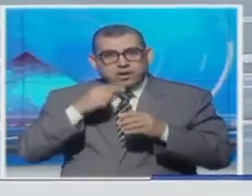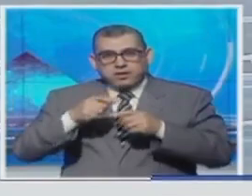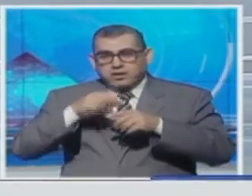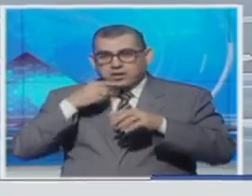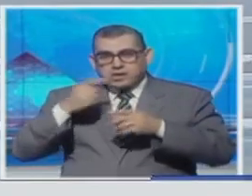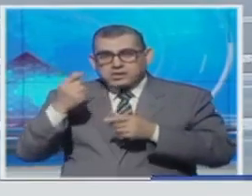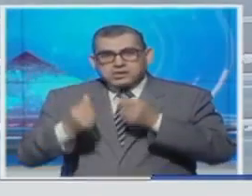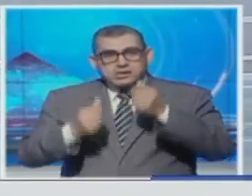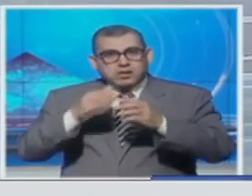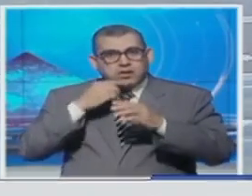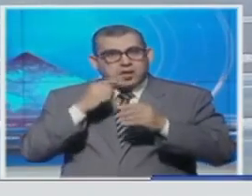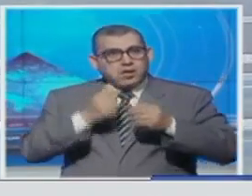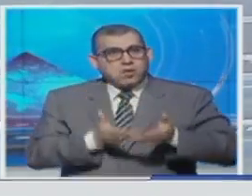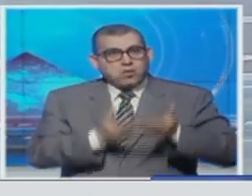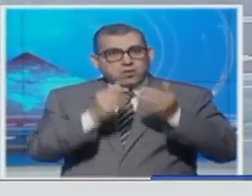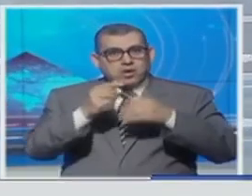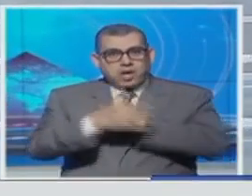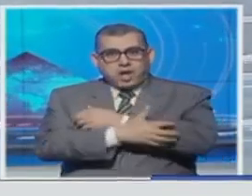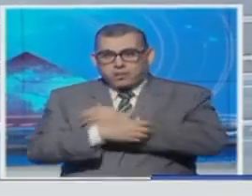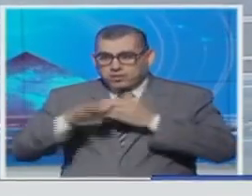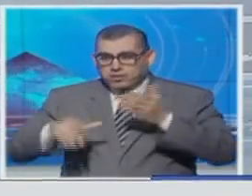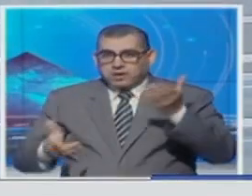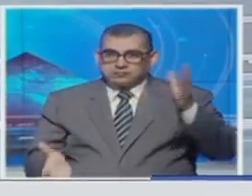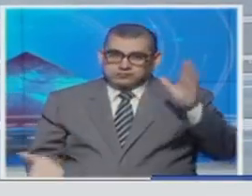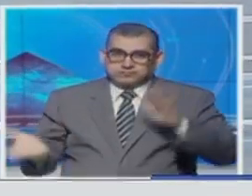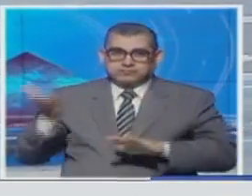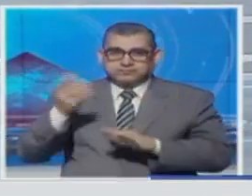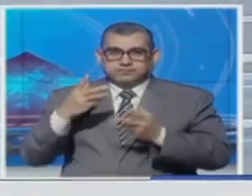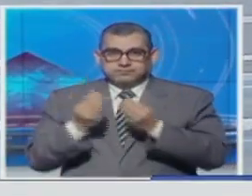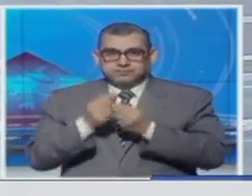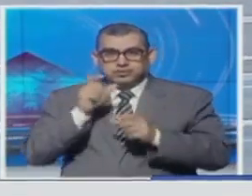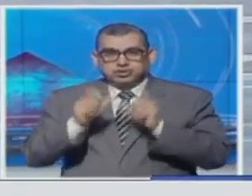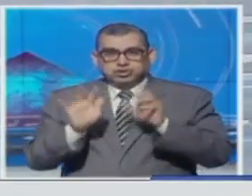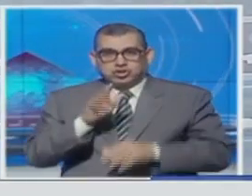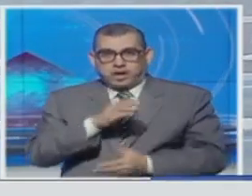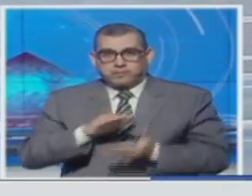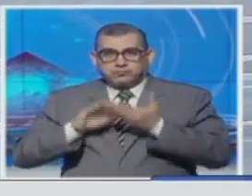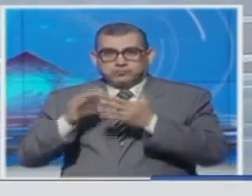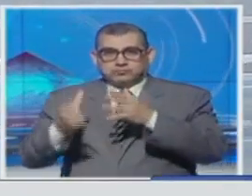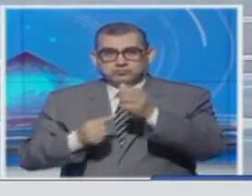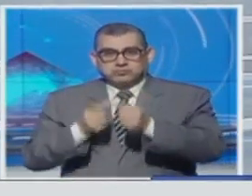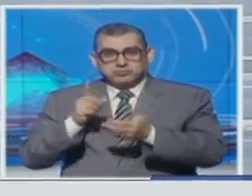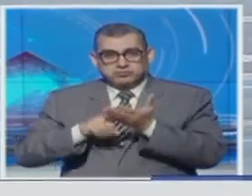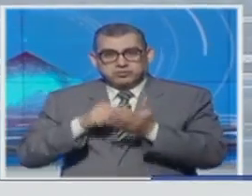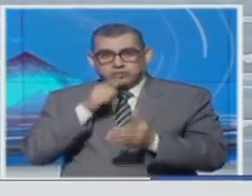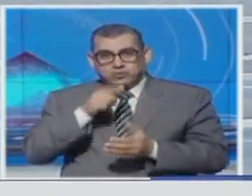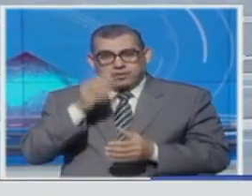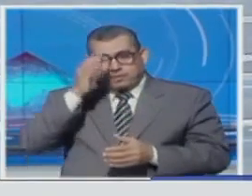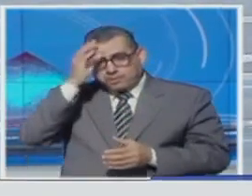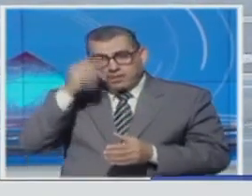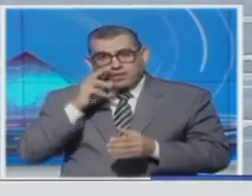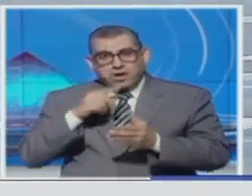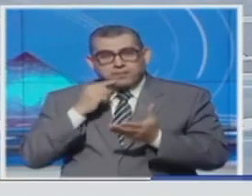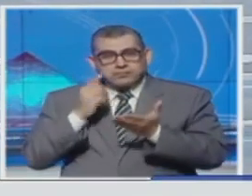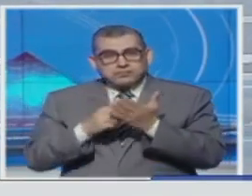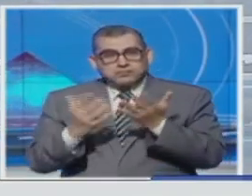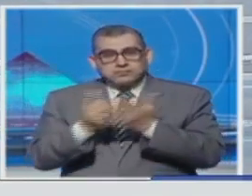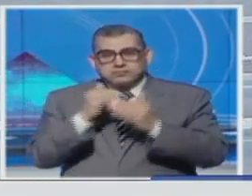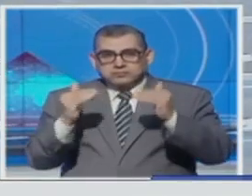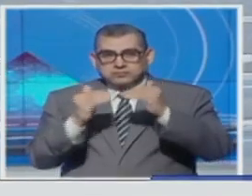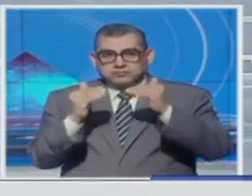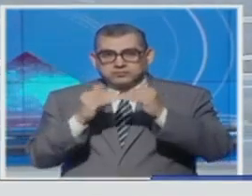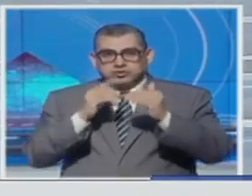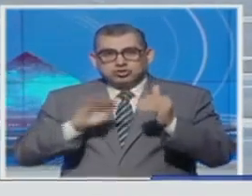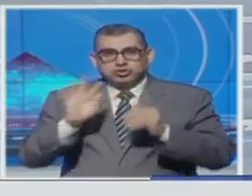الطبقات والانتصار للطبقات الفقيرة والكادحة من أبناء الشعب، كما أنها ضربت المثل في تحقيق المساواة بين